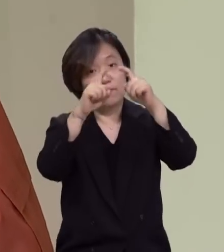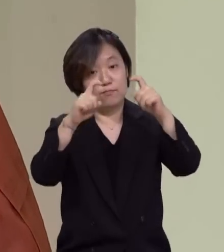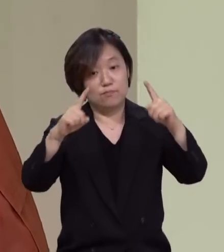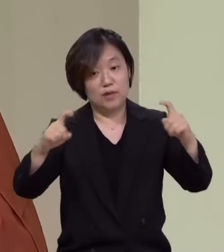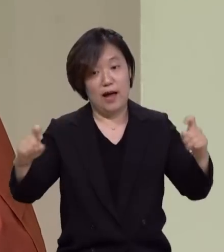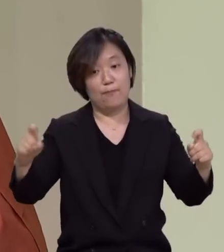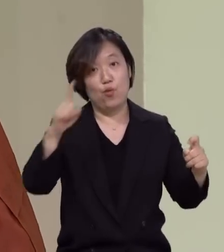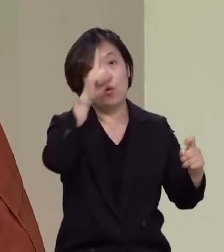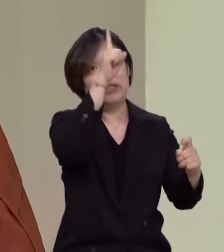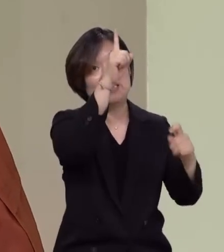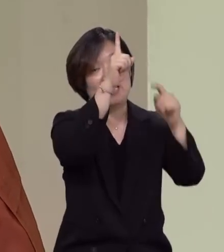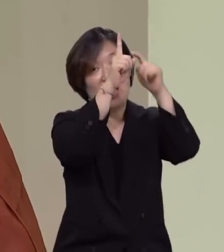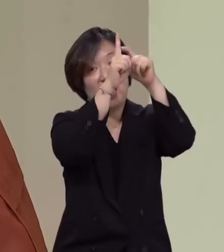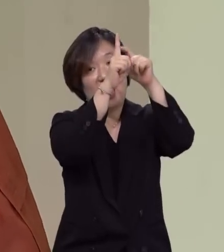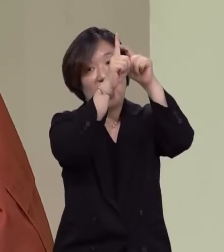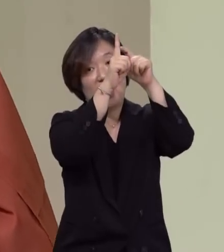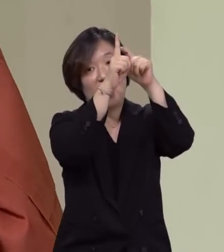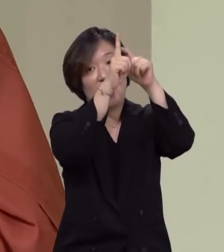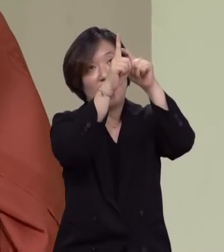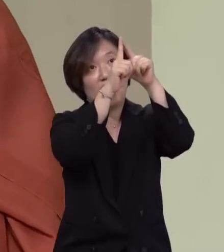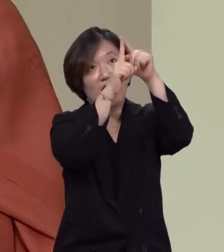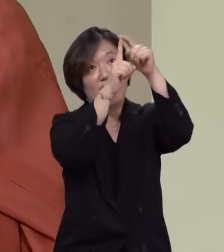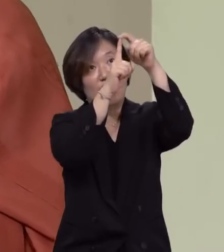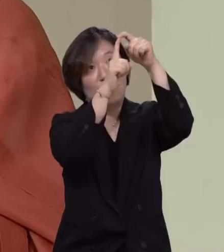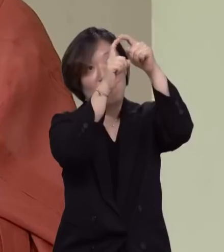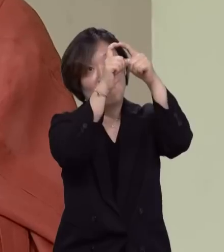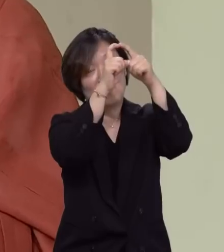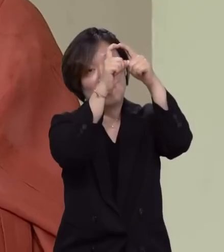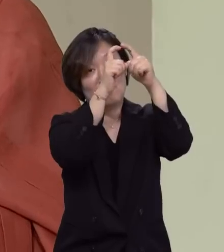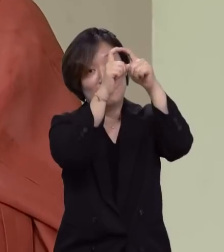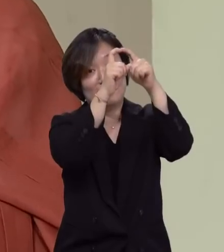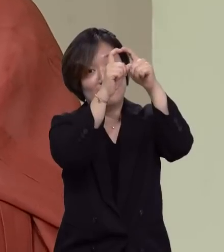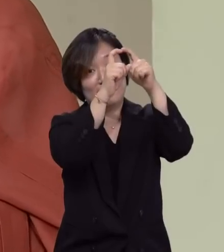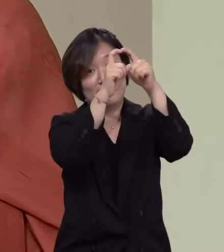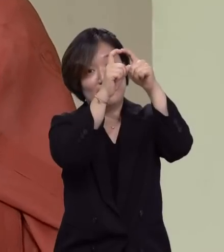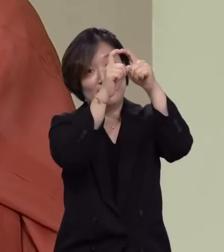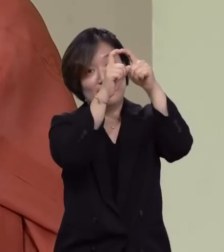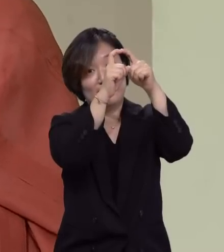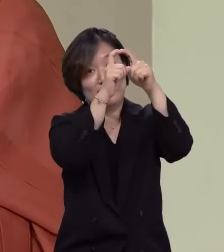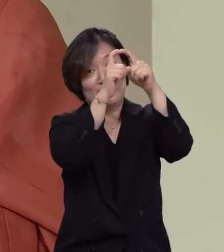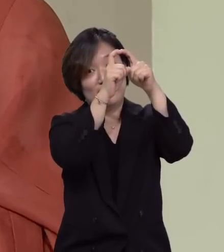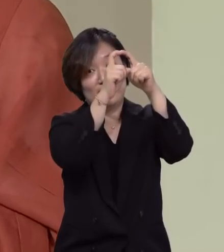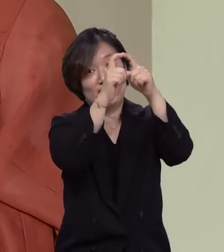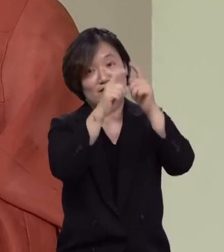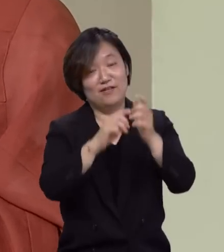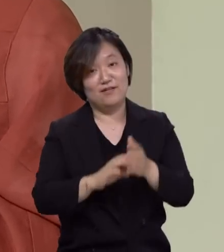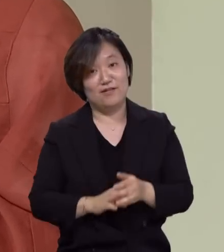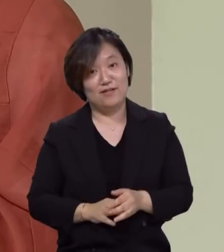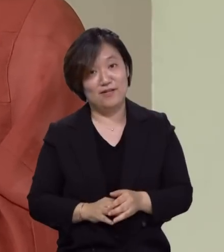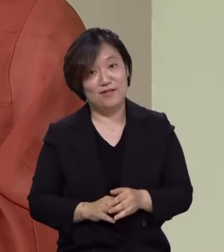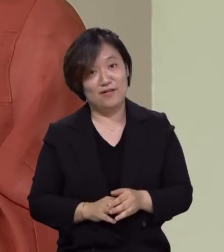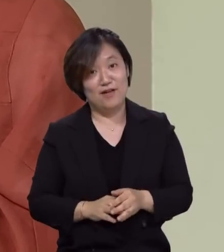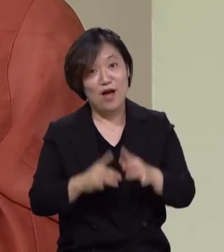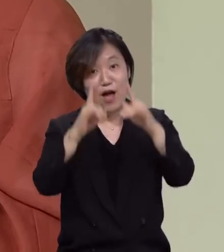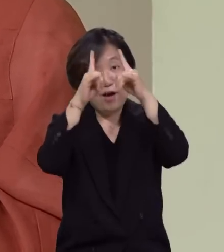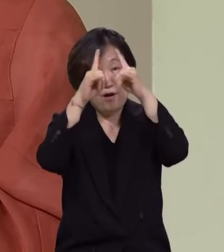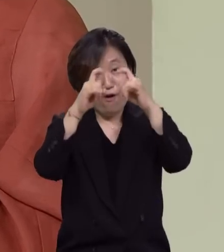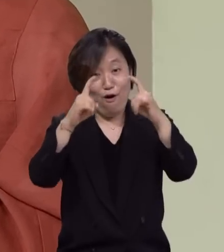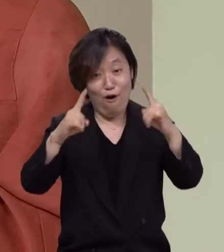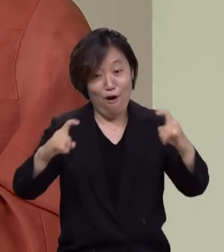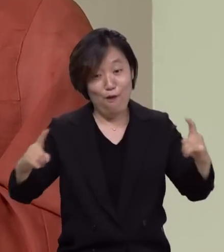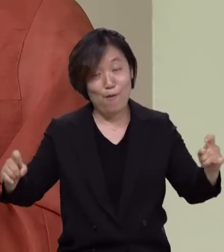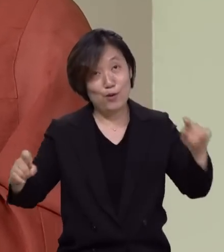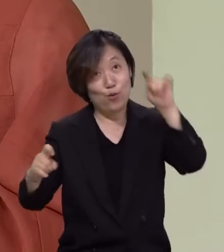그 탑에 꼭대기가 살짝 꺾여 있더래요 살짝 이렇게 살짝 밑으로